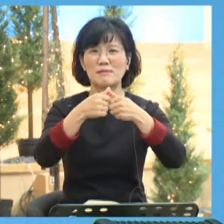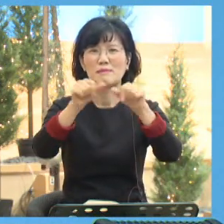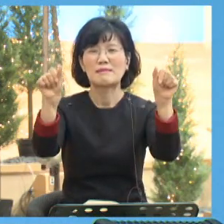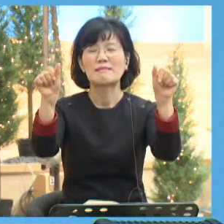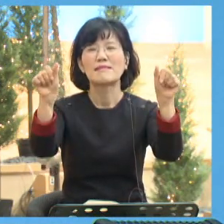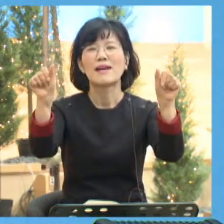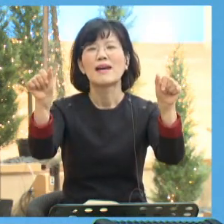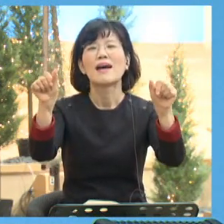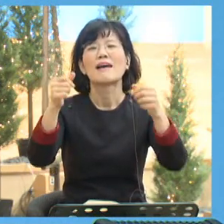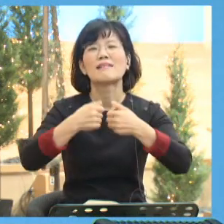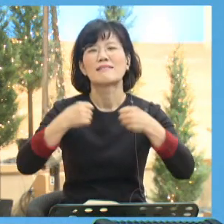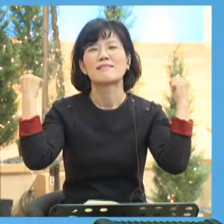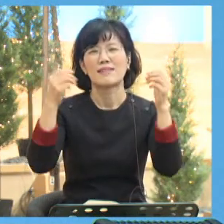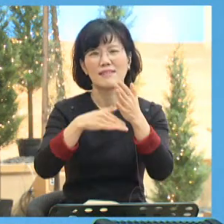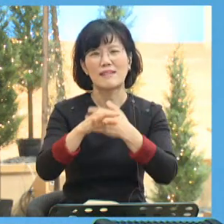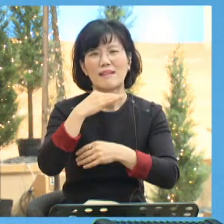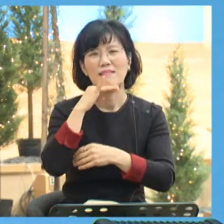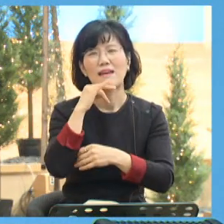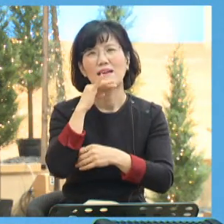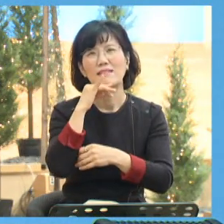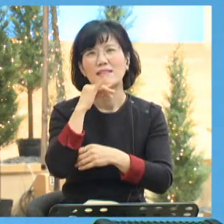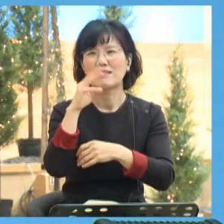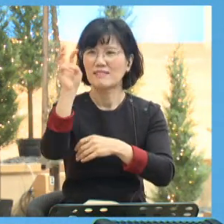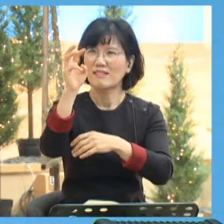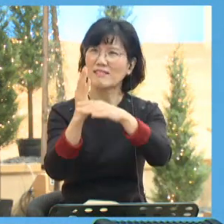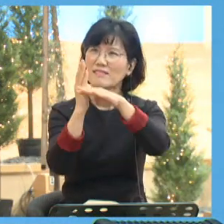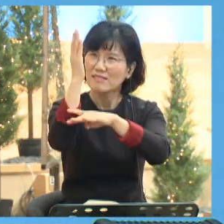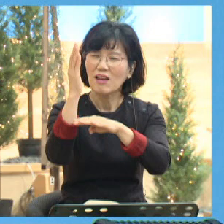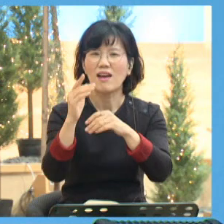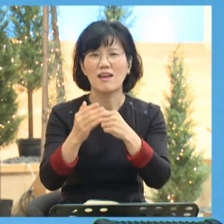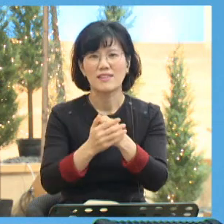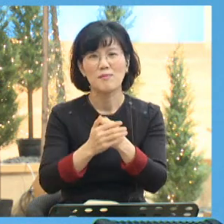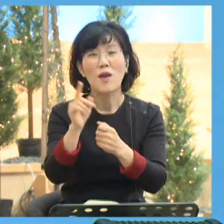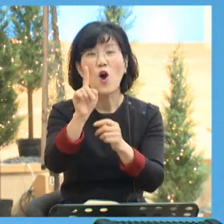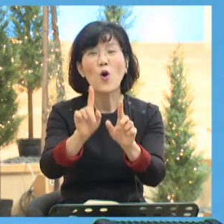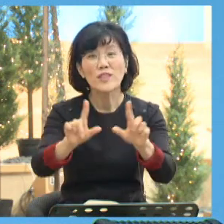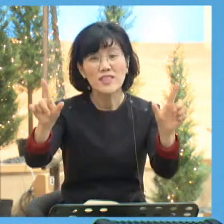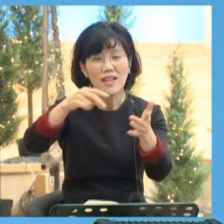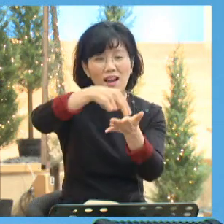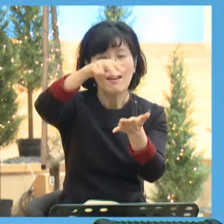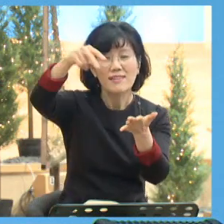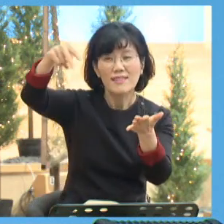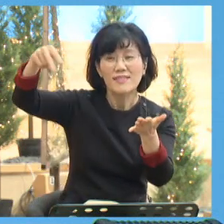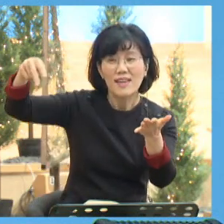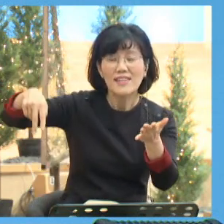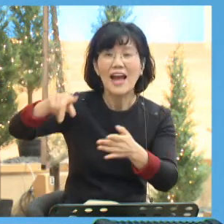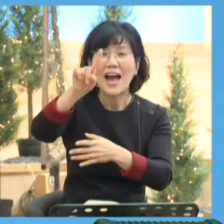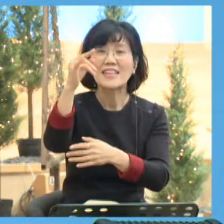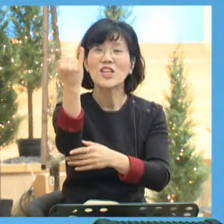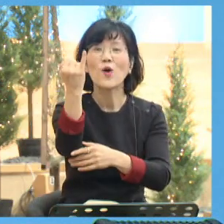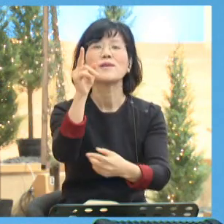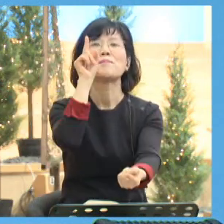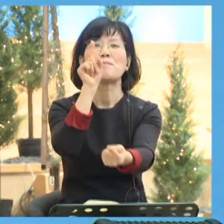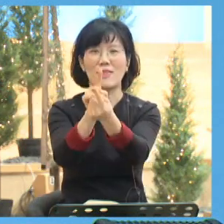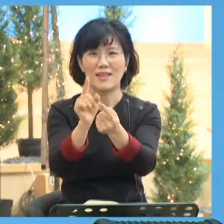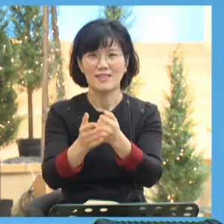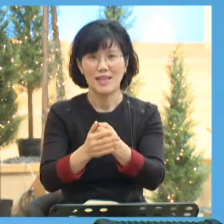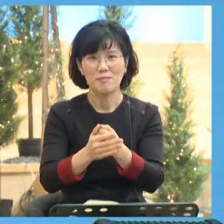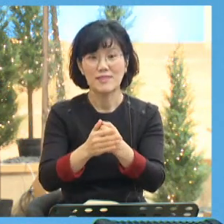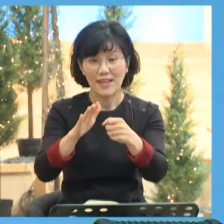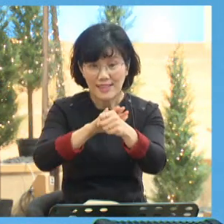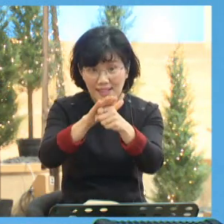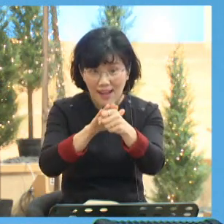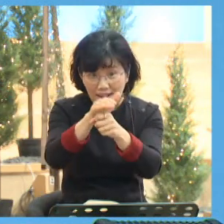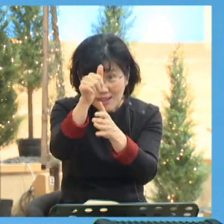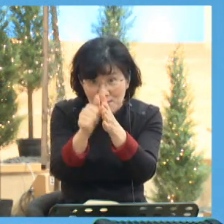되셨습니다 나의 가 훌쩍 넘었습니다 서론이 되어서 어느날 떠돌다가 한 여인을 만났는데 사랑의